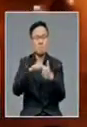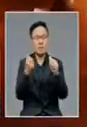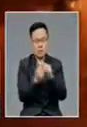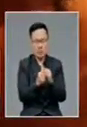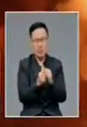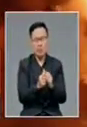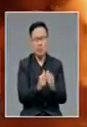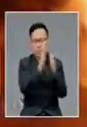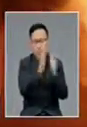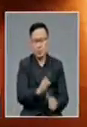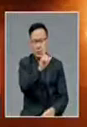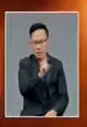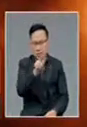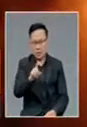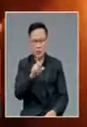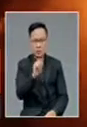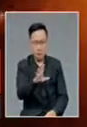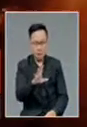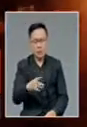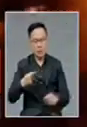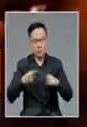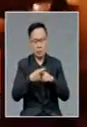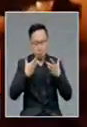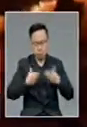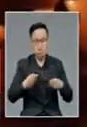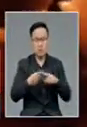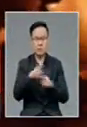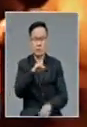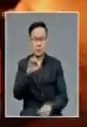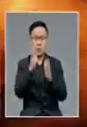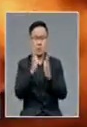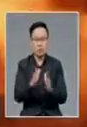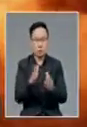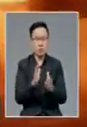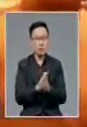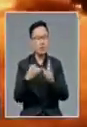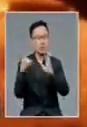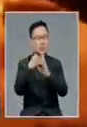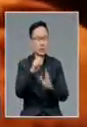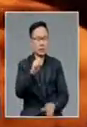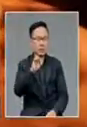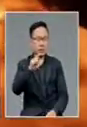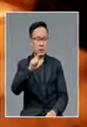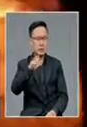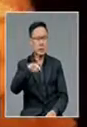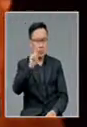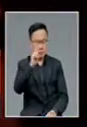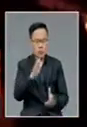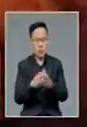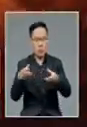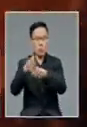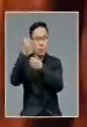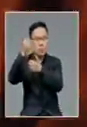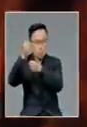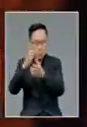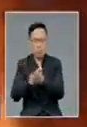าดเจ็บอีกเกือบ100คนเลยนะจากเหตุระเบิดรถยนต์ในจังหวัดอิดลิบซึ่งเป็นจังหวัดใหญ่ที่สุดในซีเรียที่ถูกกลุ่มกบฏยึดครองเอาไว้เมื่อช่ว